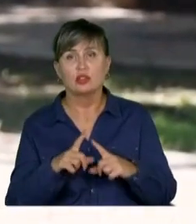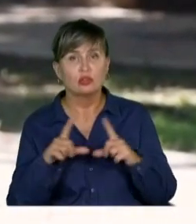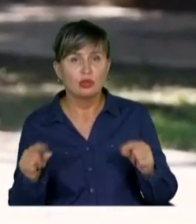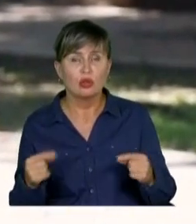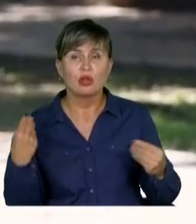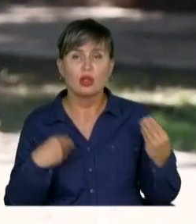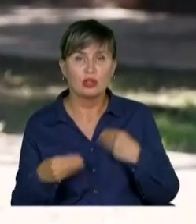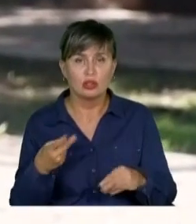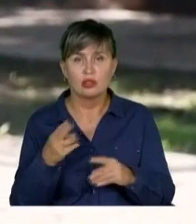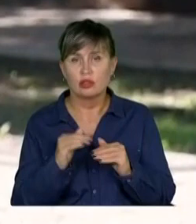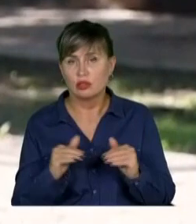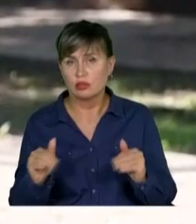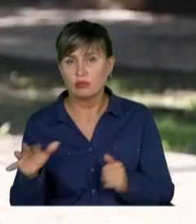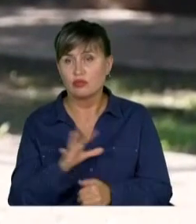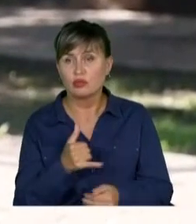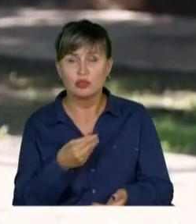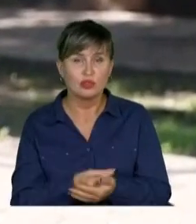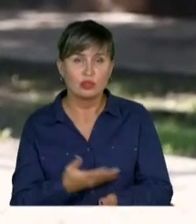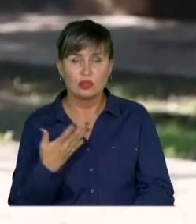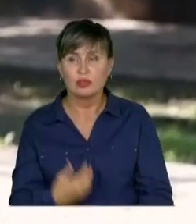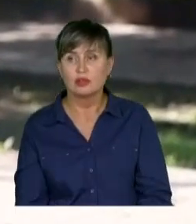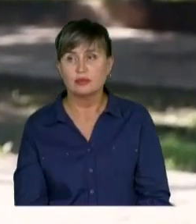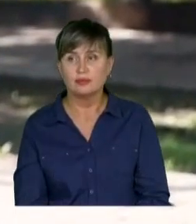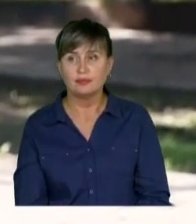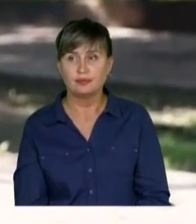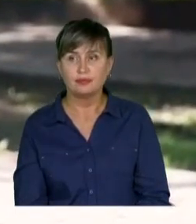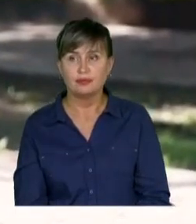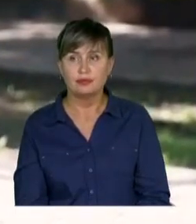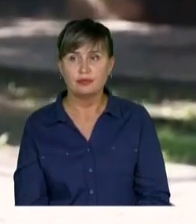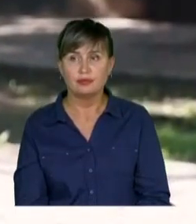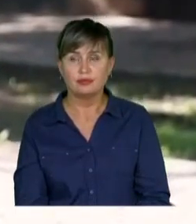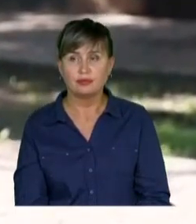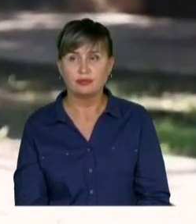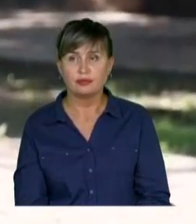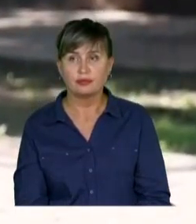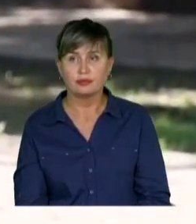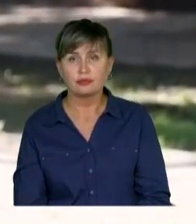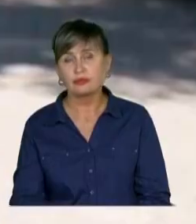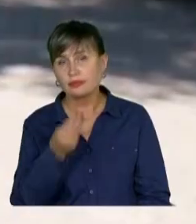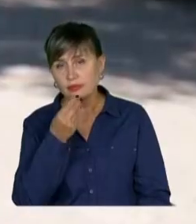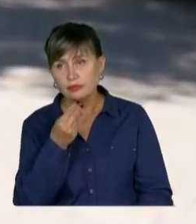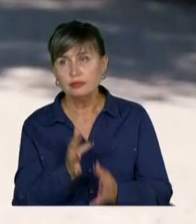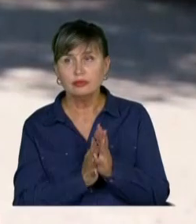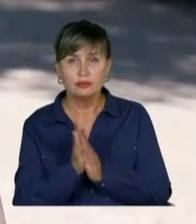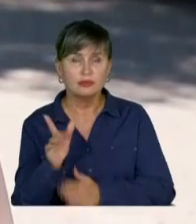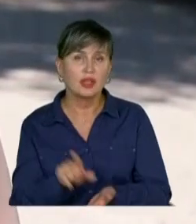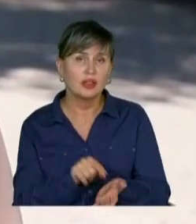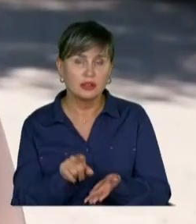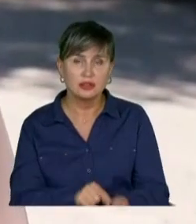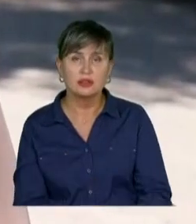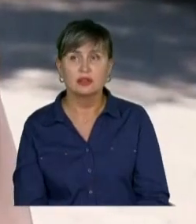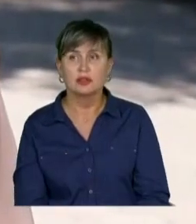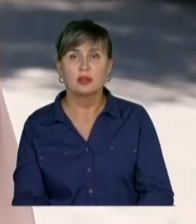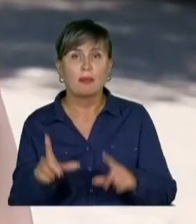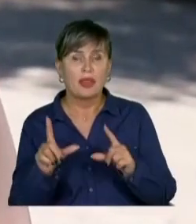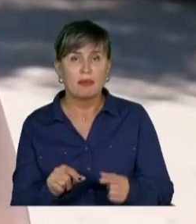одежда. На ребенка вообще все дорого сейчас в этом. Вот. Ну и продукты растут. Пенсия, ну,